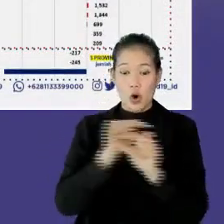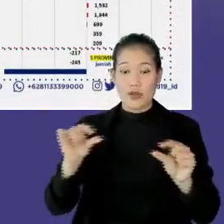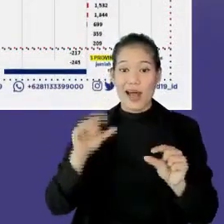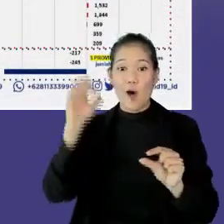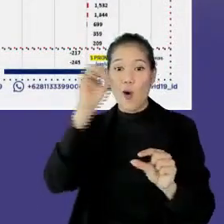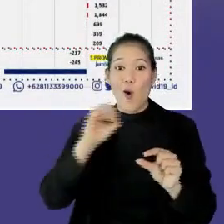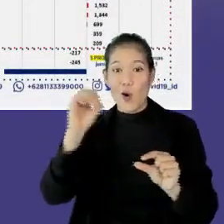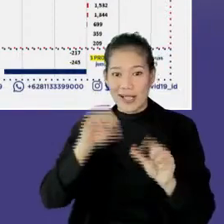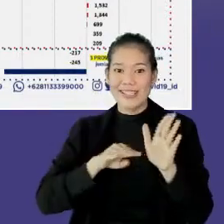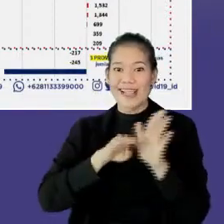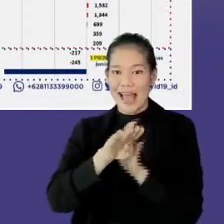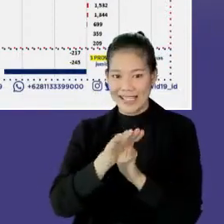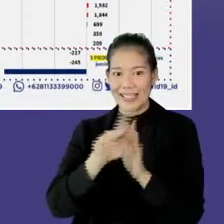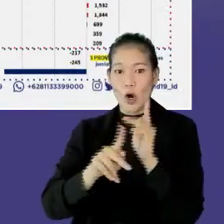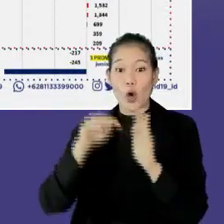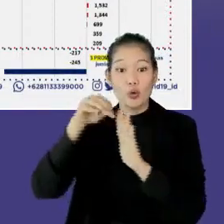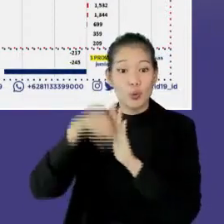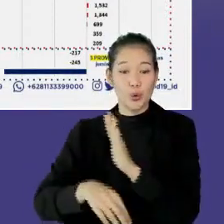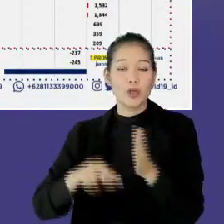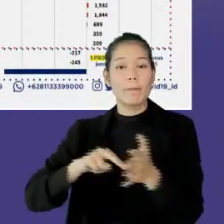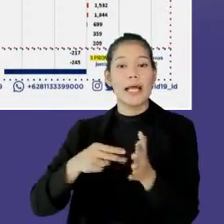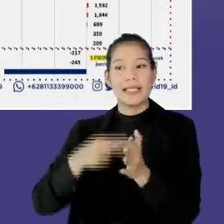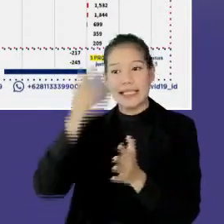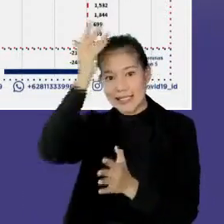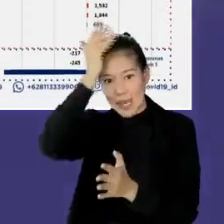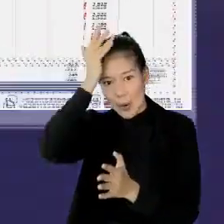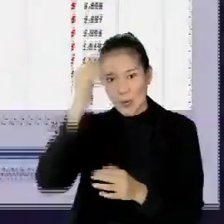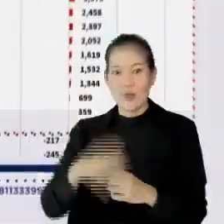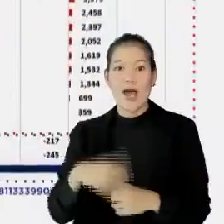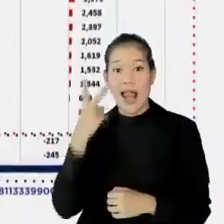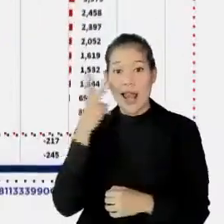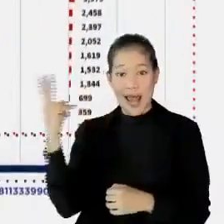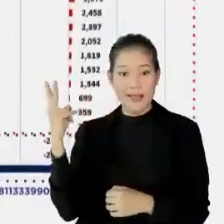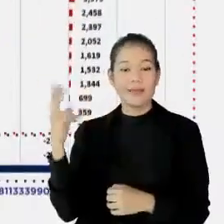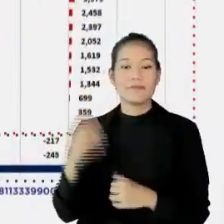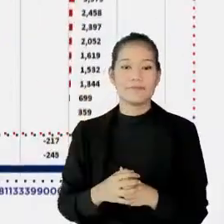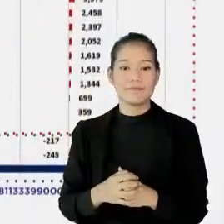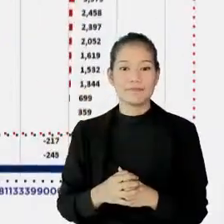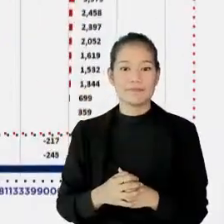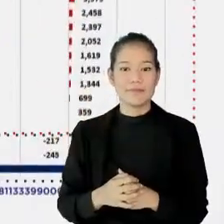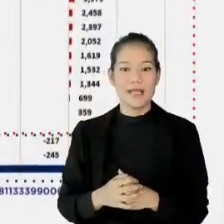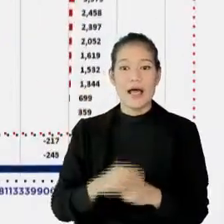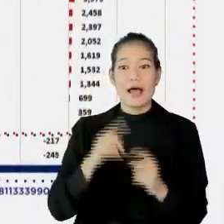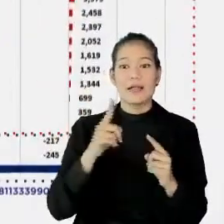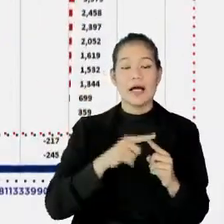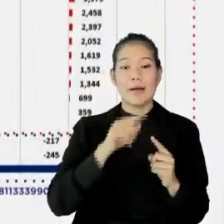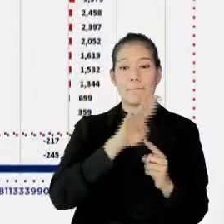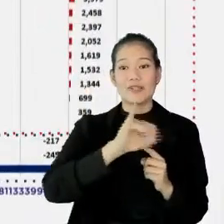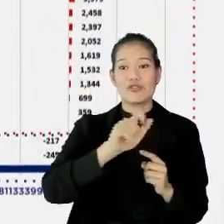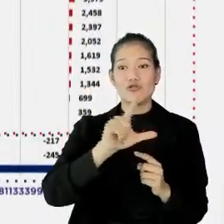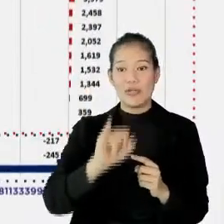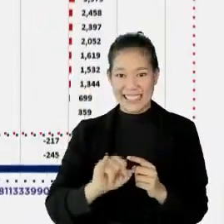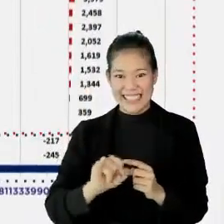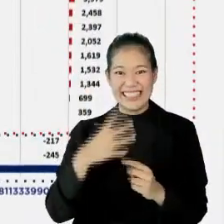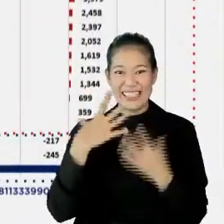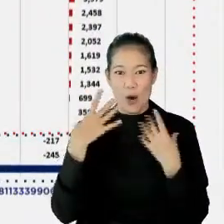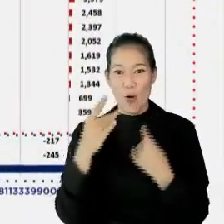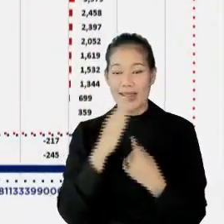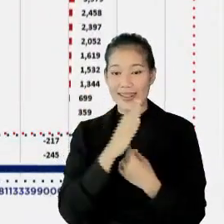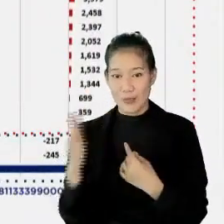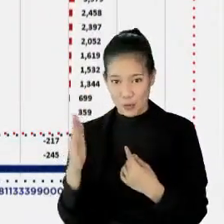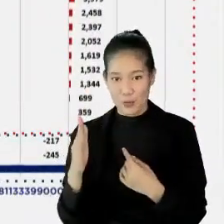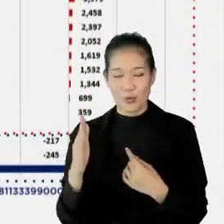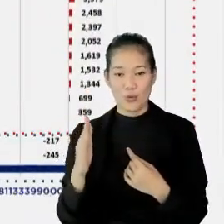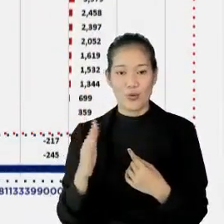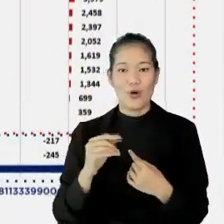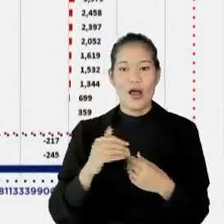oranye. Kalau dia turun, dia berwarna hijau. Maka kita lihat Jawa Timur, misalnya tanggal 4 Juli, angkanya 11.000. Kemudian tanggal